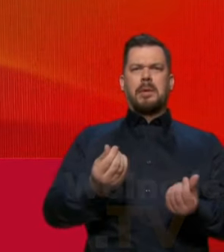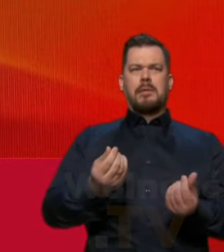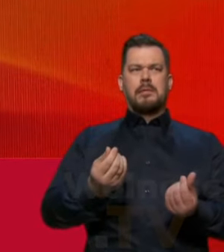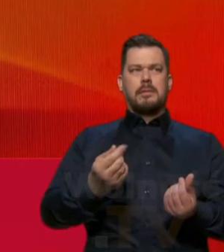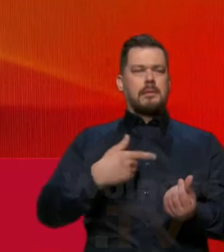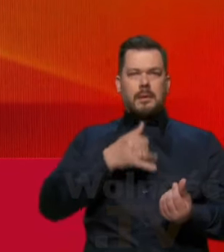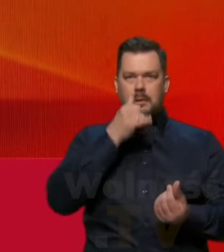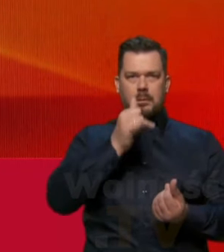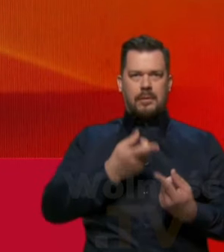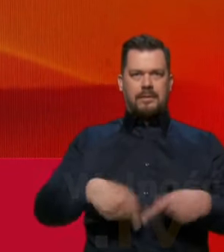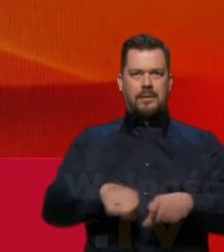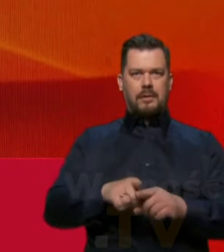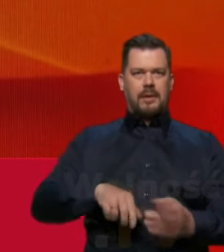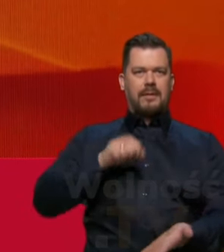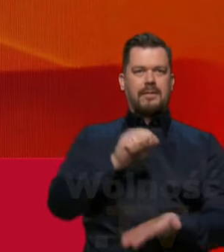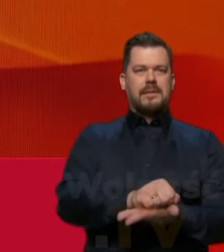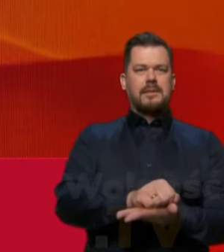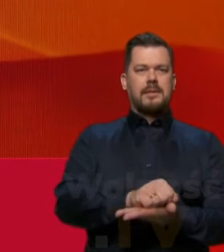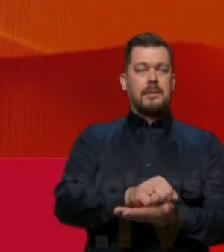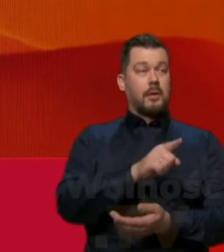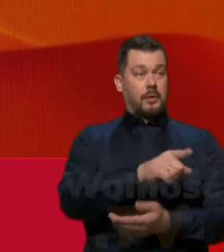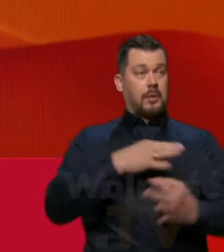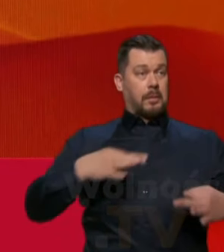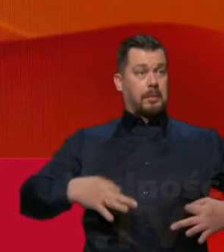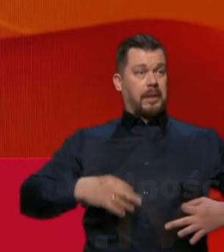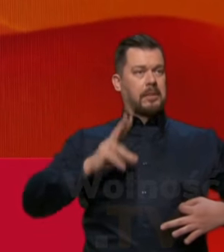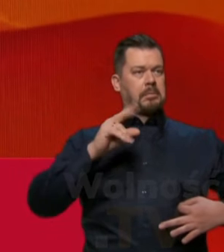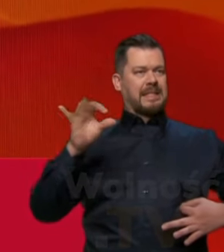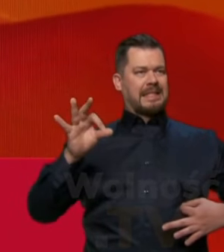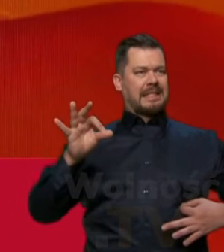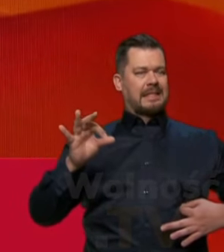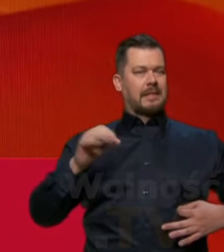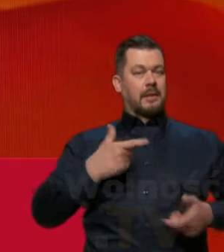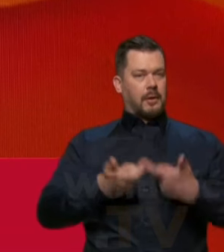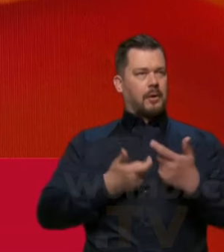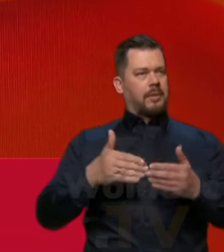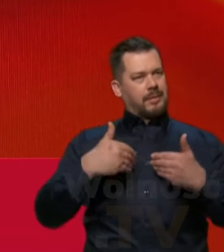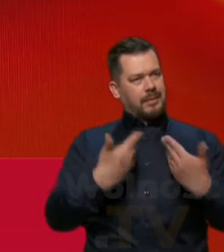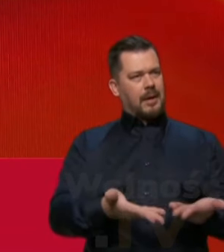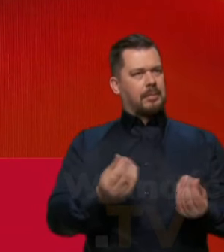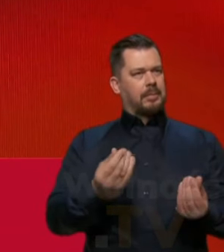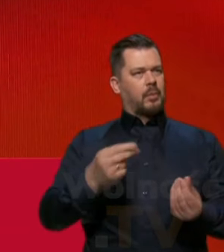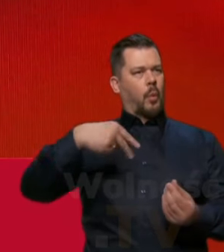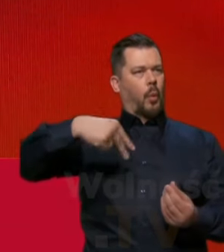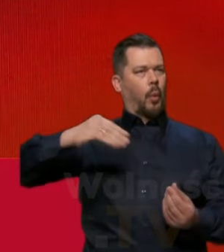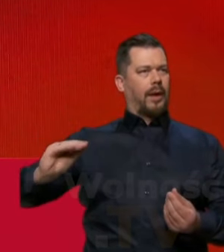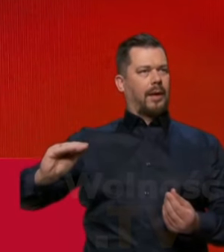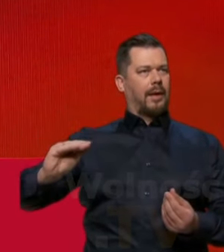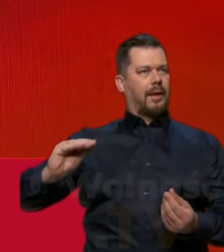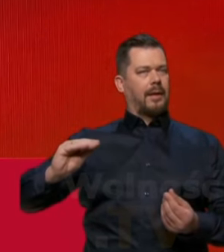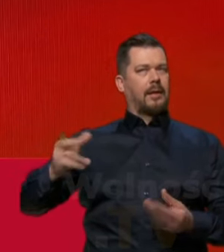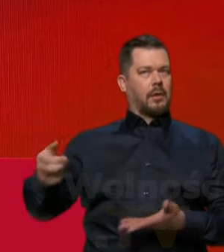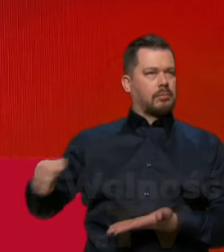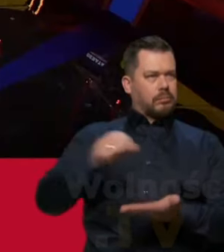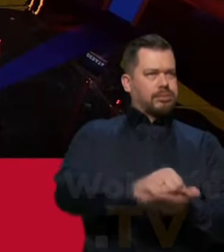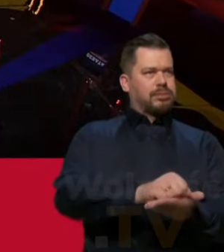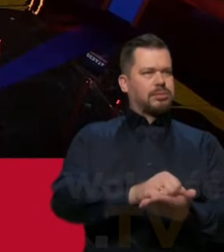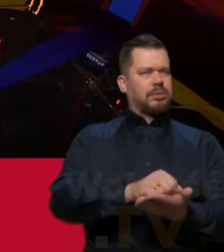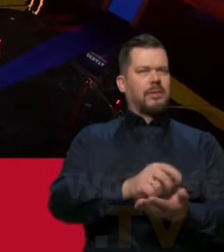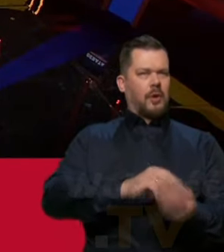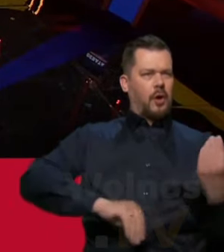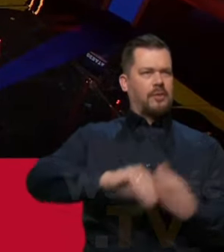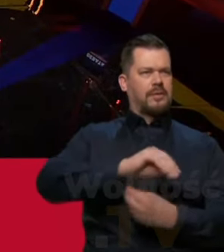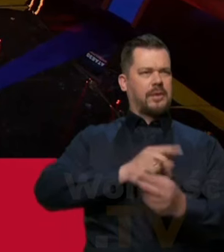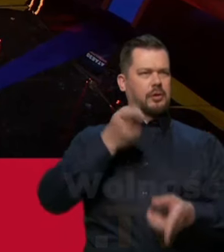mogliśmy realizować inwestycji? Czy również pan i pana koledzy zrobili cokolwiek, żeby odblokować pieniądze z Unii Europejskiej, dzięki której moglibyśmy inwestować